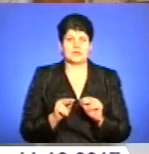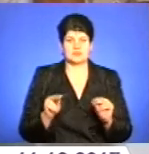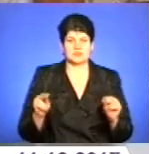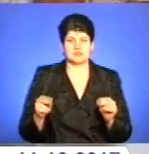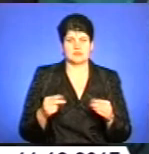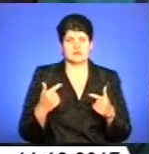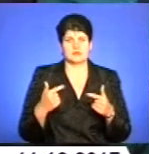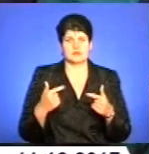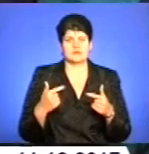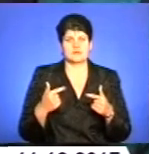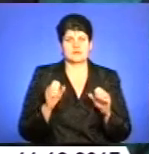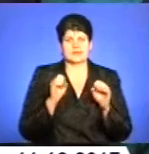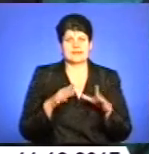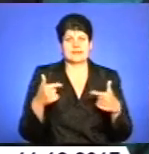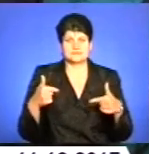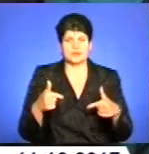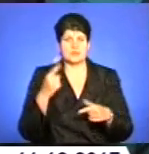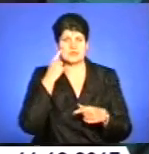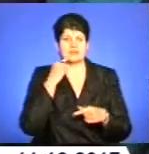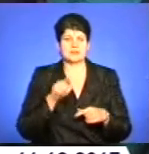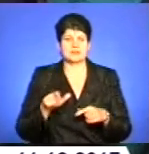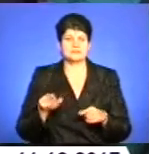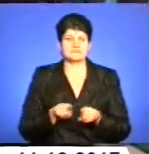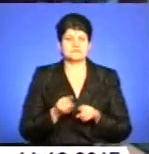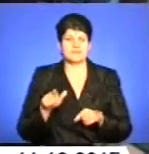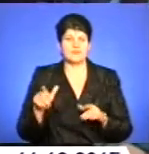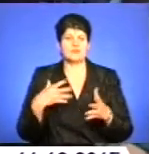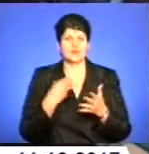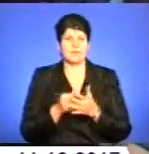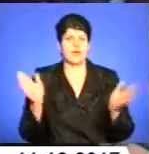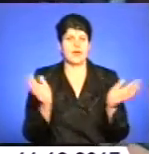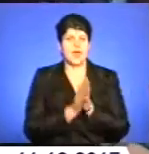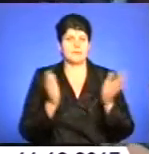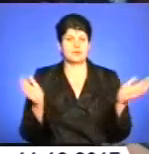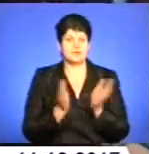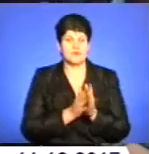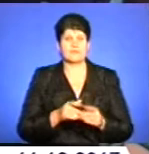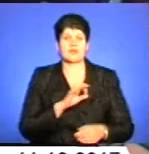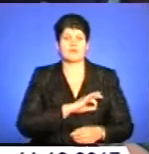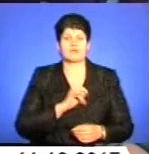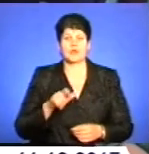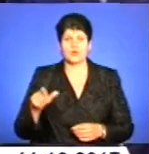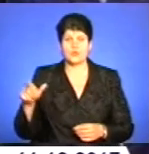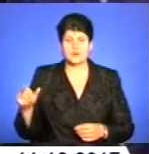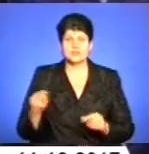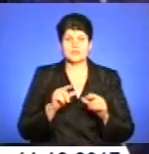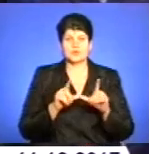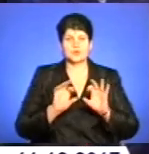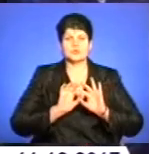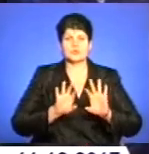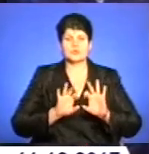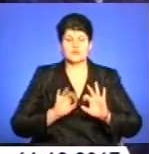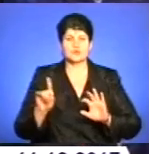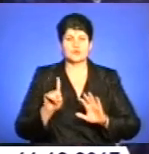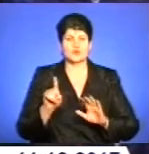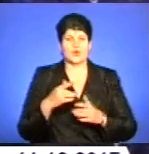оцінювання студентів. Оцінювала екзамен також публіка своїми аплодисментами. Вихованці Тернопільської обласної школи мистецтв розповідають,